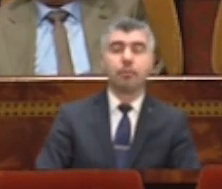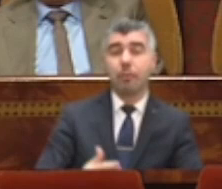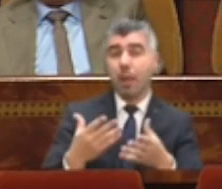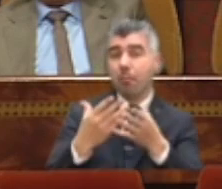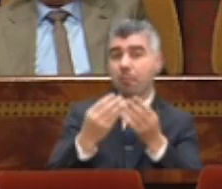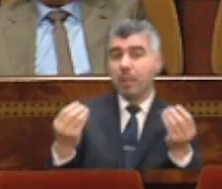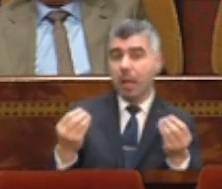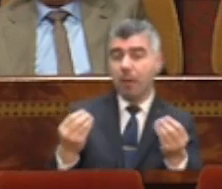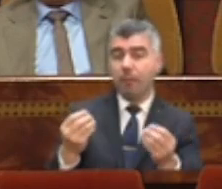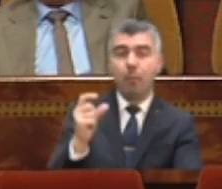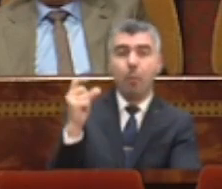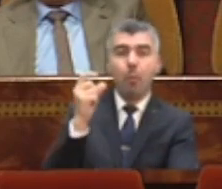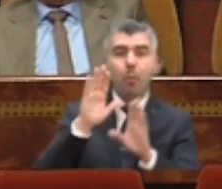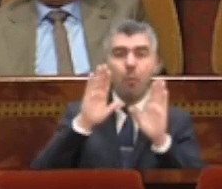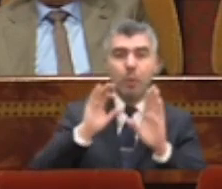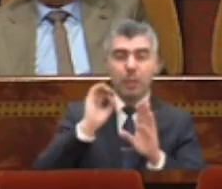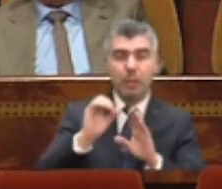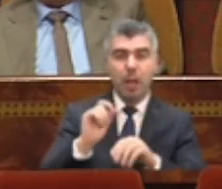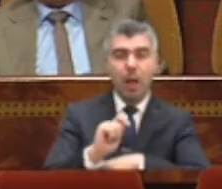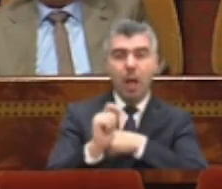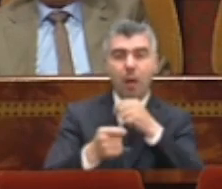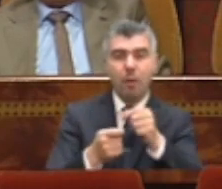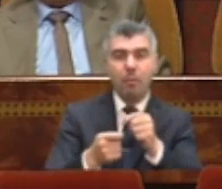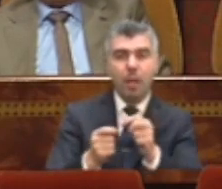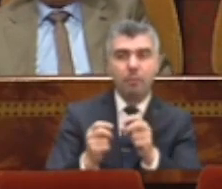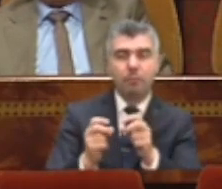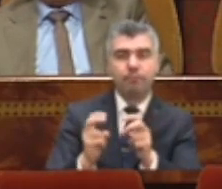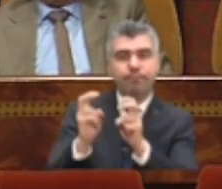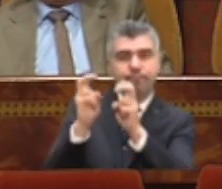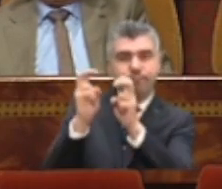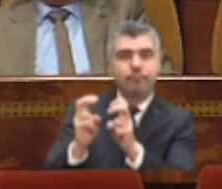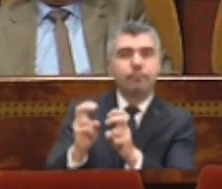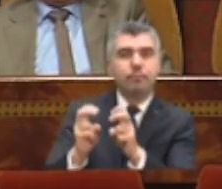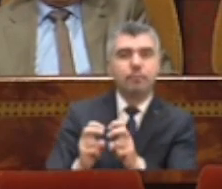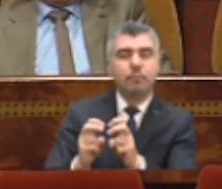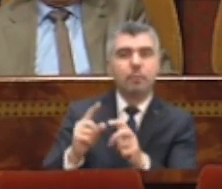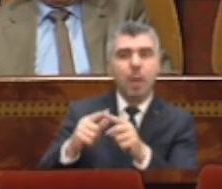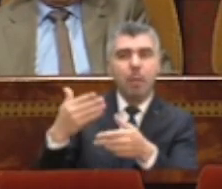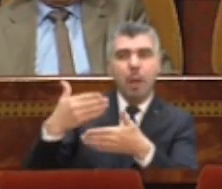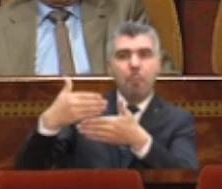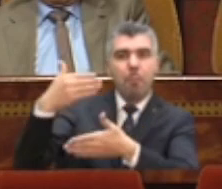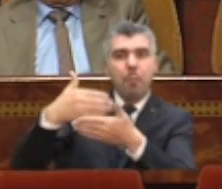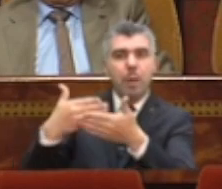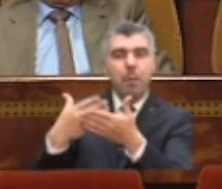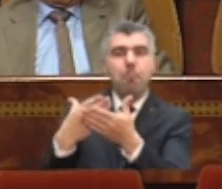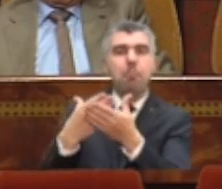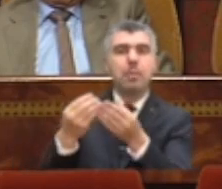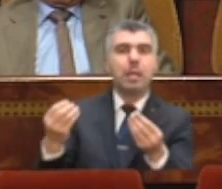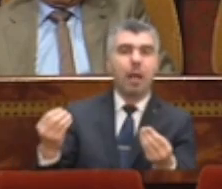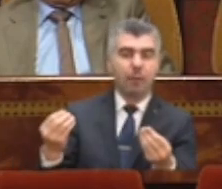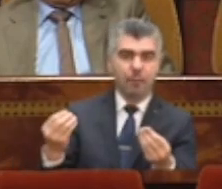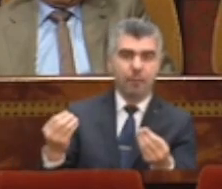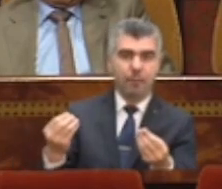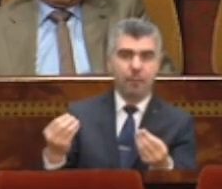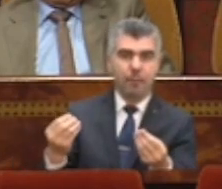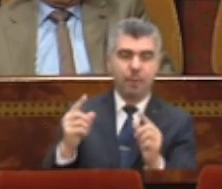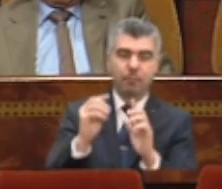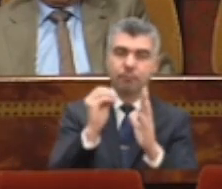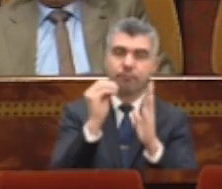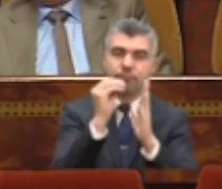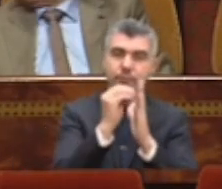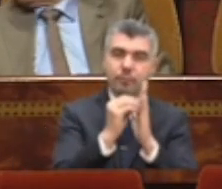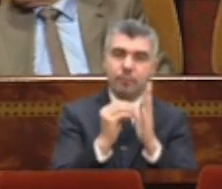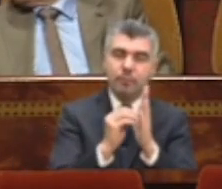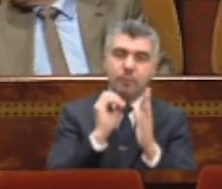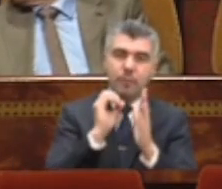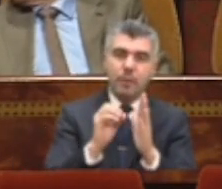هذه المساجد بالعالم القروي توجد في وضعية هشة لأنها بنيت من طوب، والكثير منها لا تتوفر في ظروف